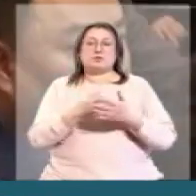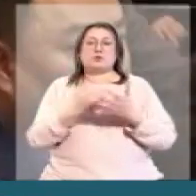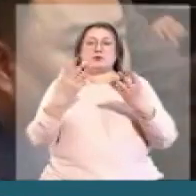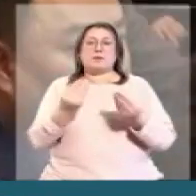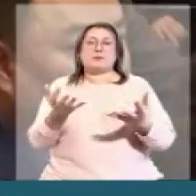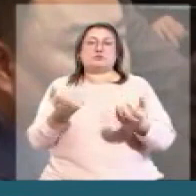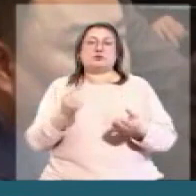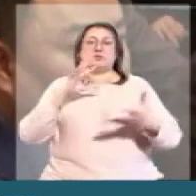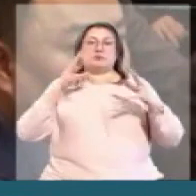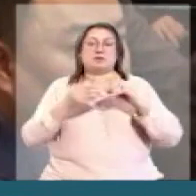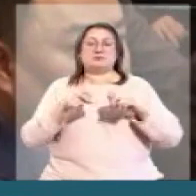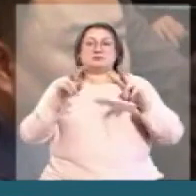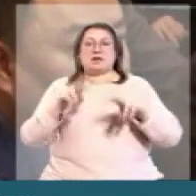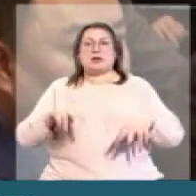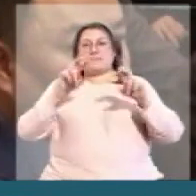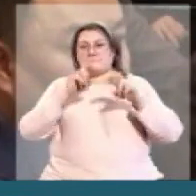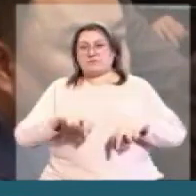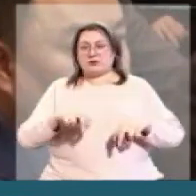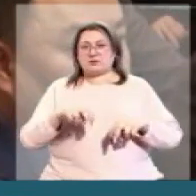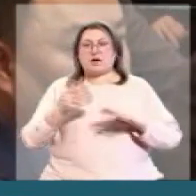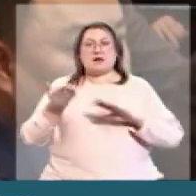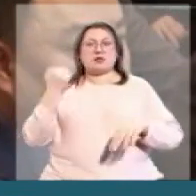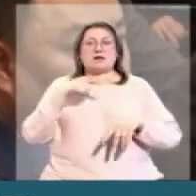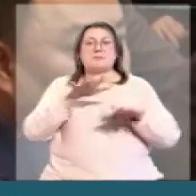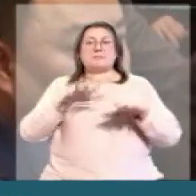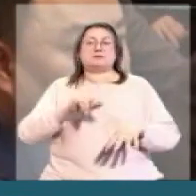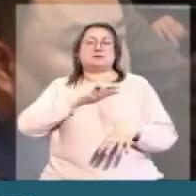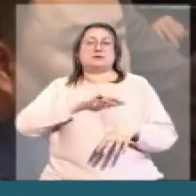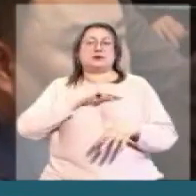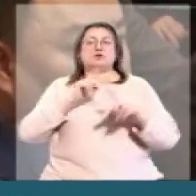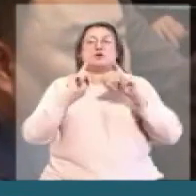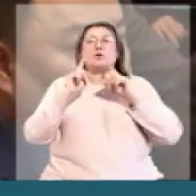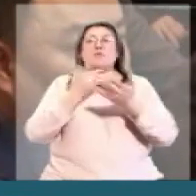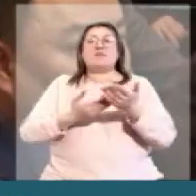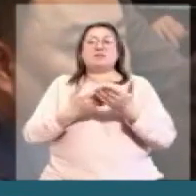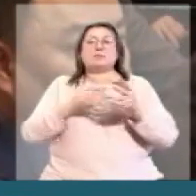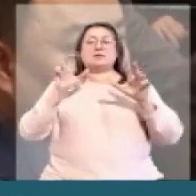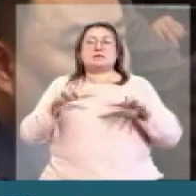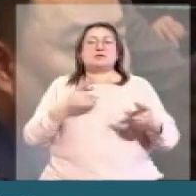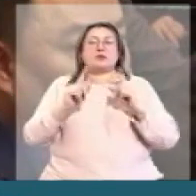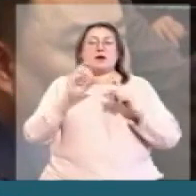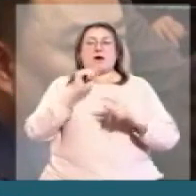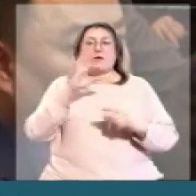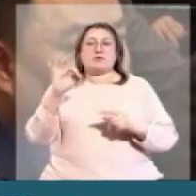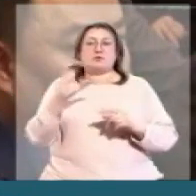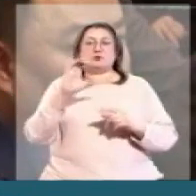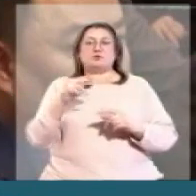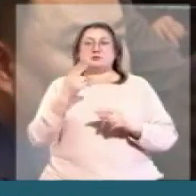дня получения результатов специальной проверки. Ранее она занимала должность советника председателя правления акционерного